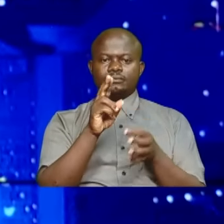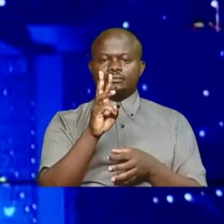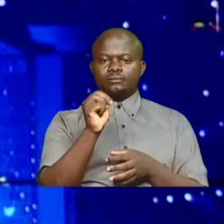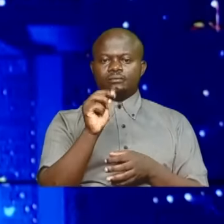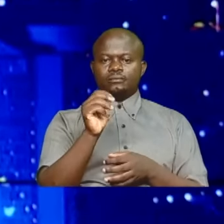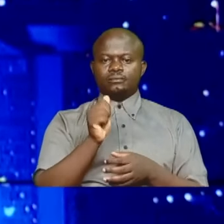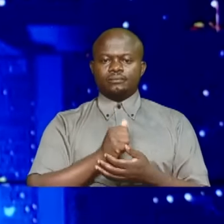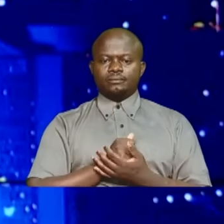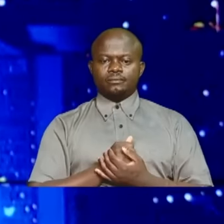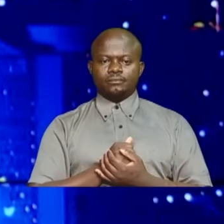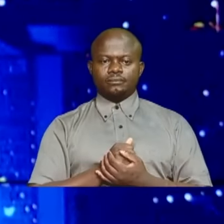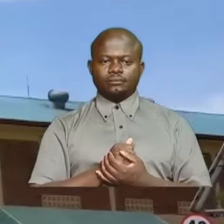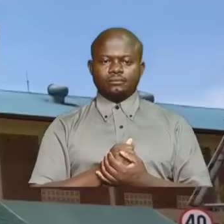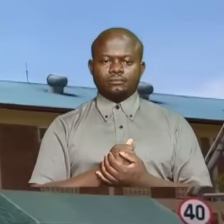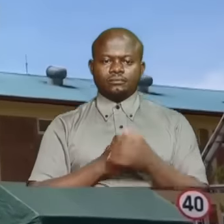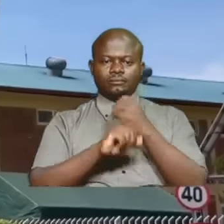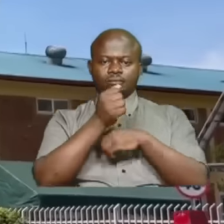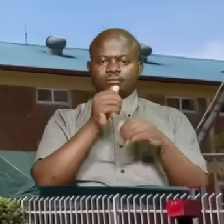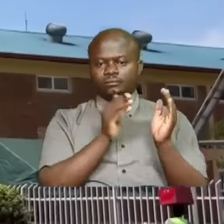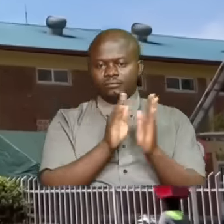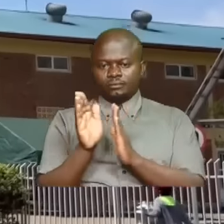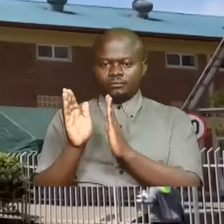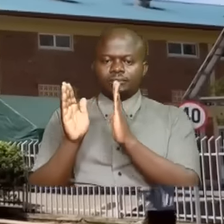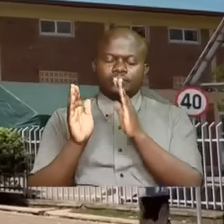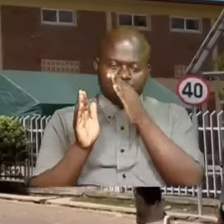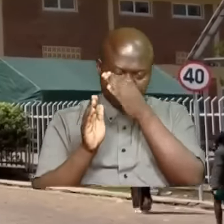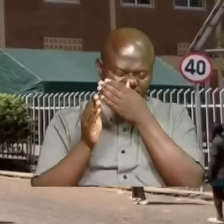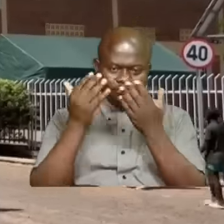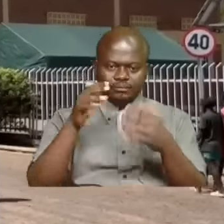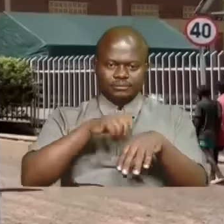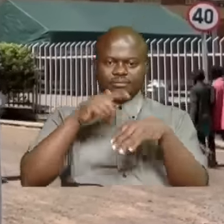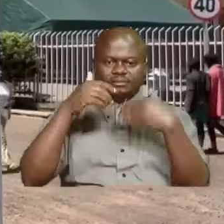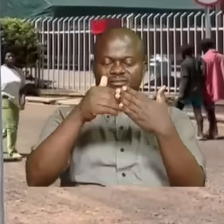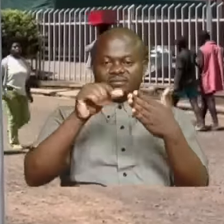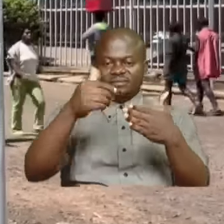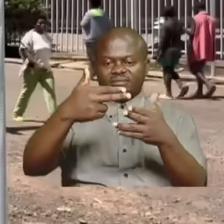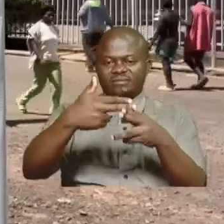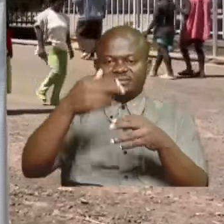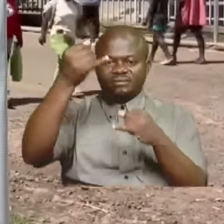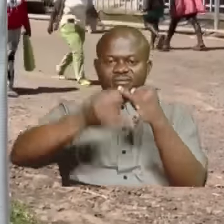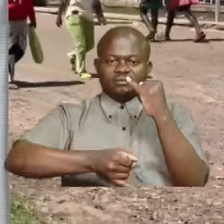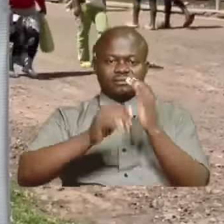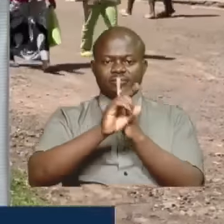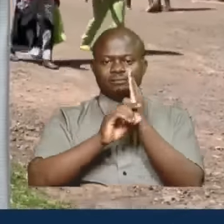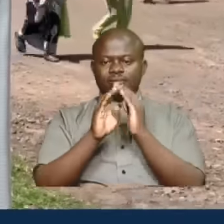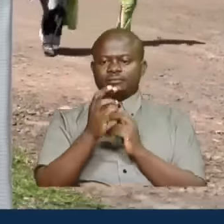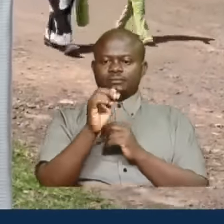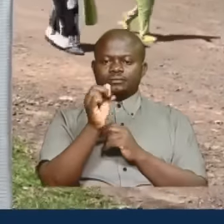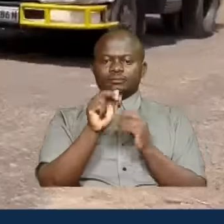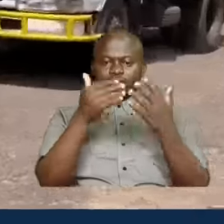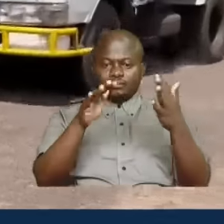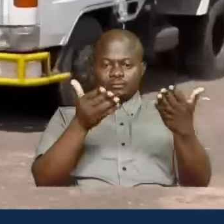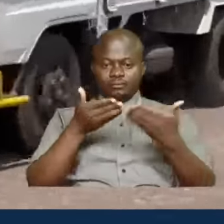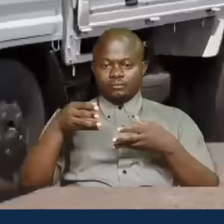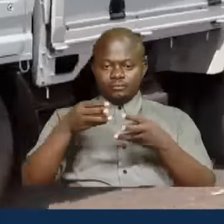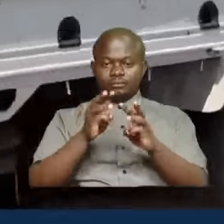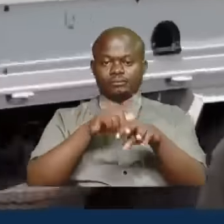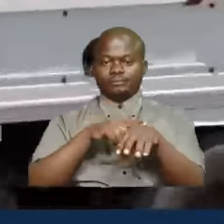Emmanuel. Imirimo yo gutunganya umuhanda imaze igihe gito igeze ku musozo, aho akarere ka Burera kamaze kuwakira ku buryo